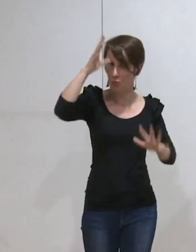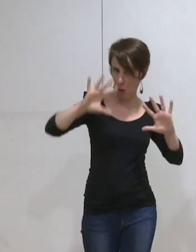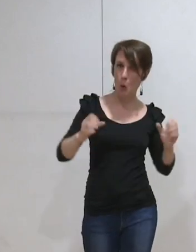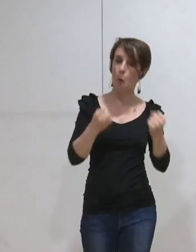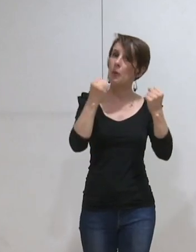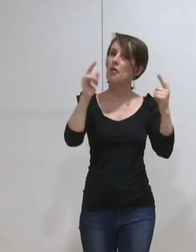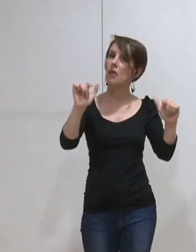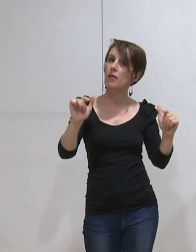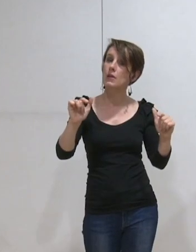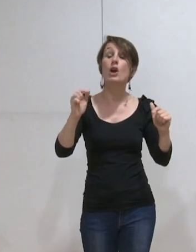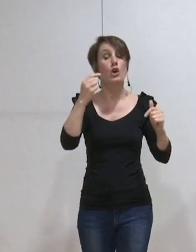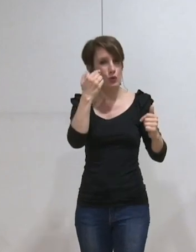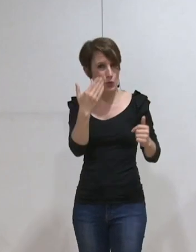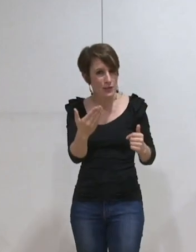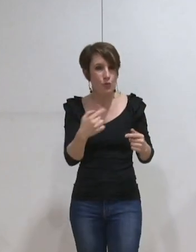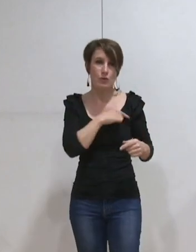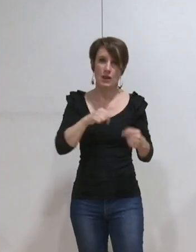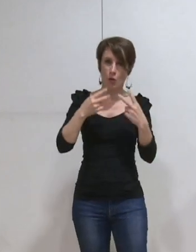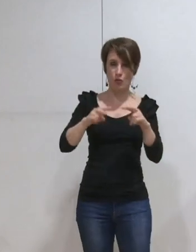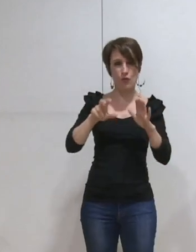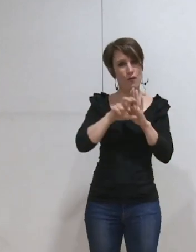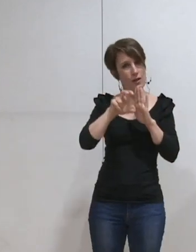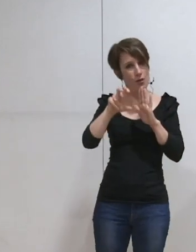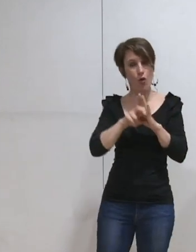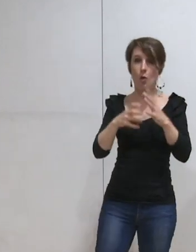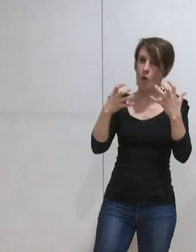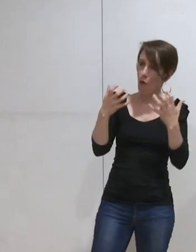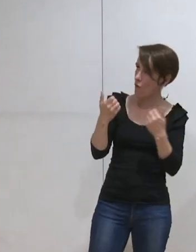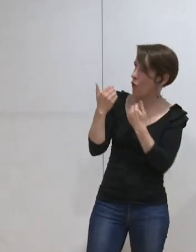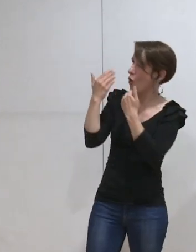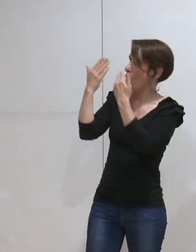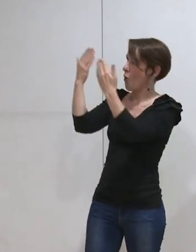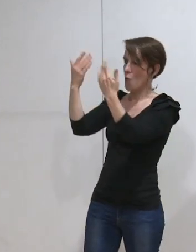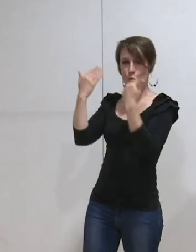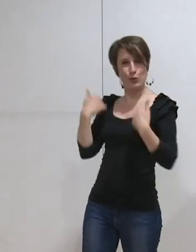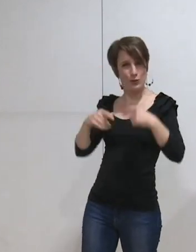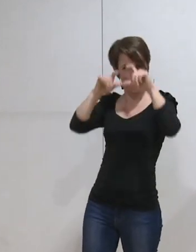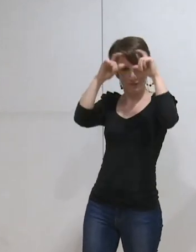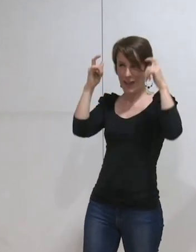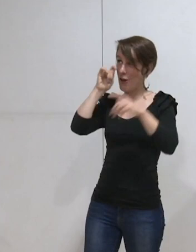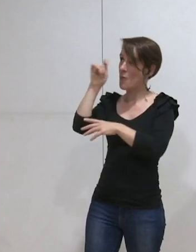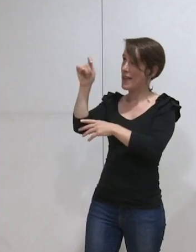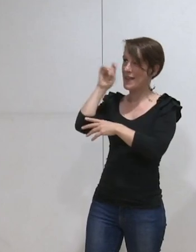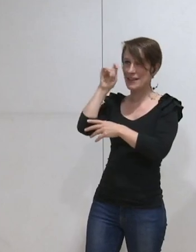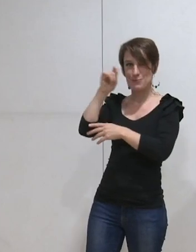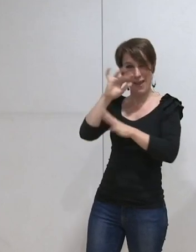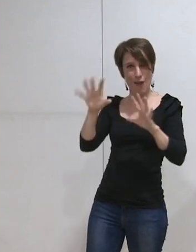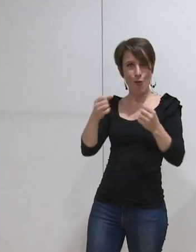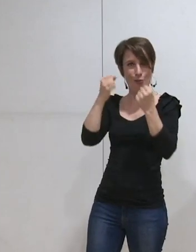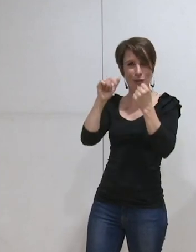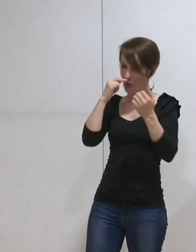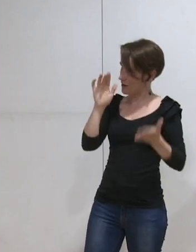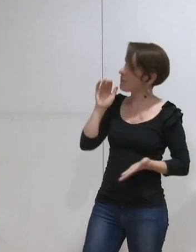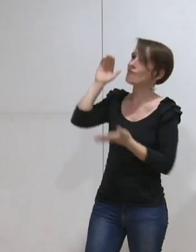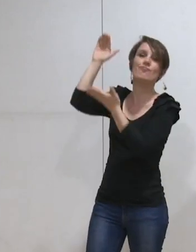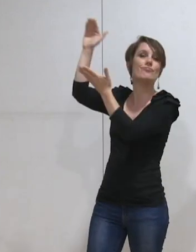de mettre au service de ce projet de métropole l'expertise et la compétence d'un certain nombre de nos